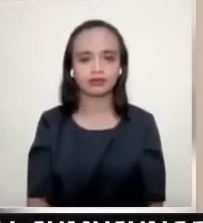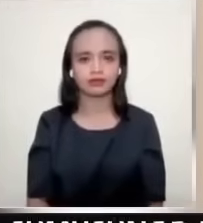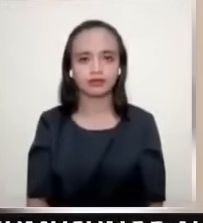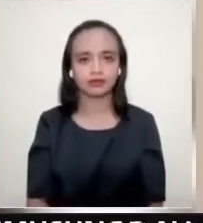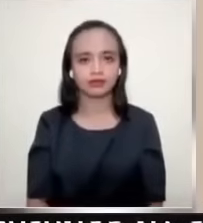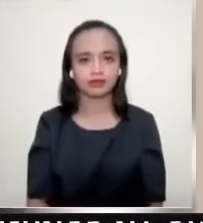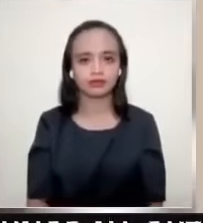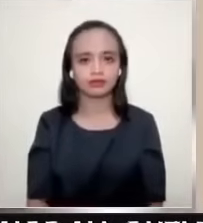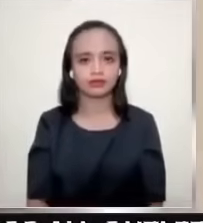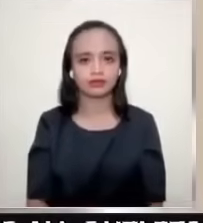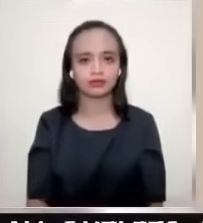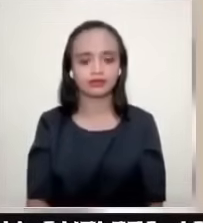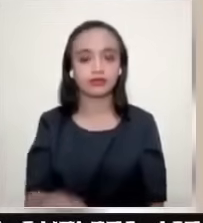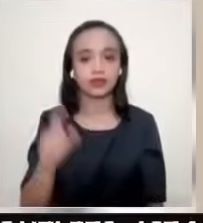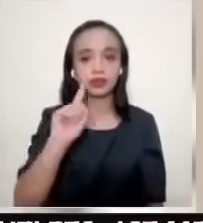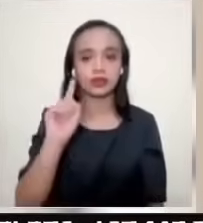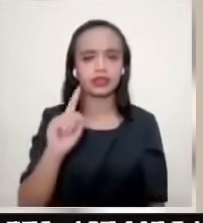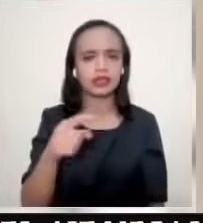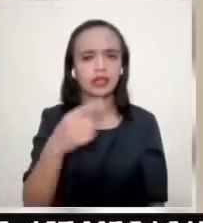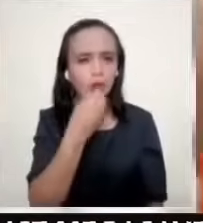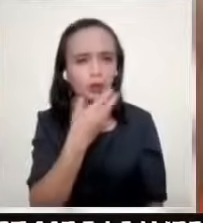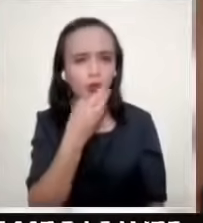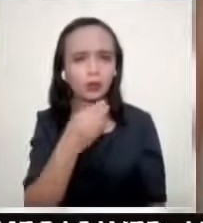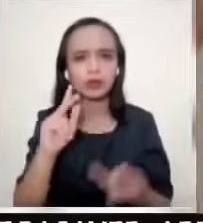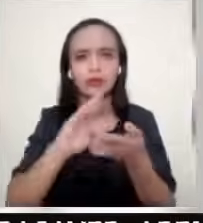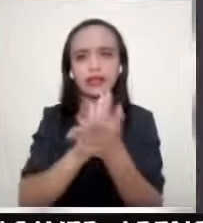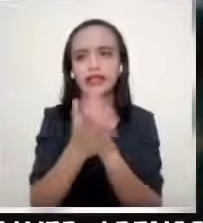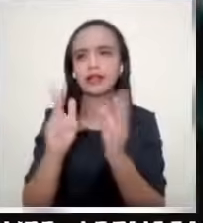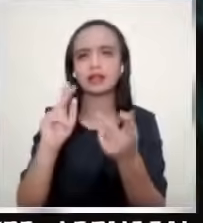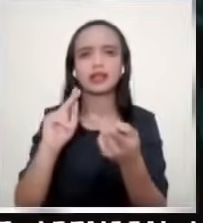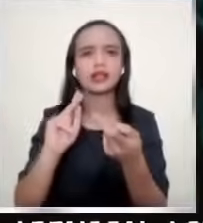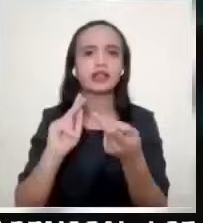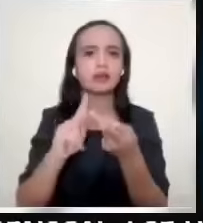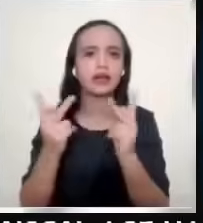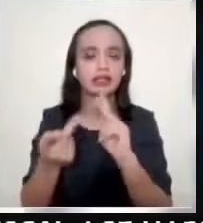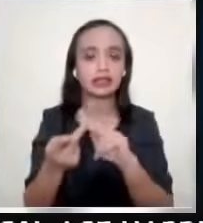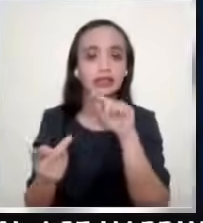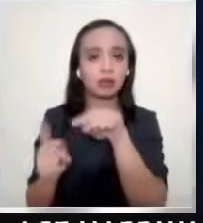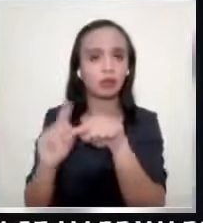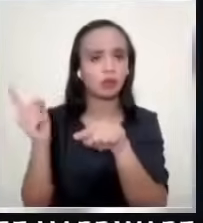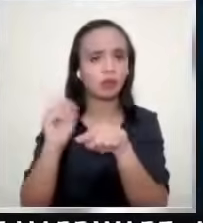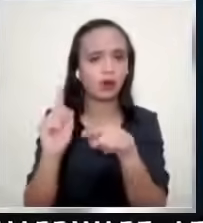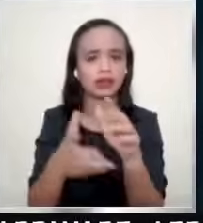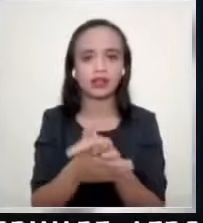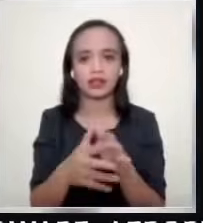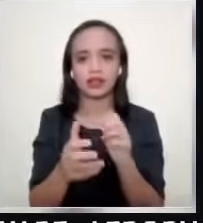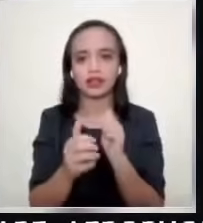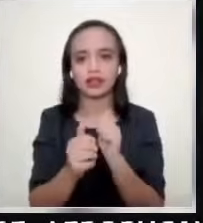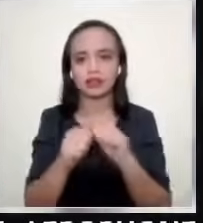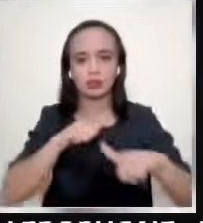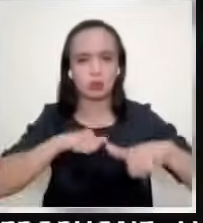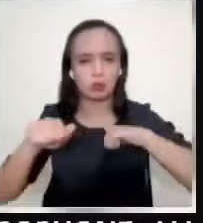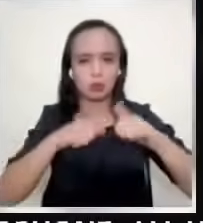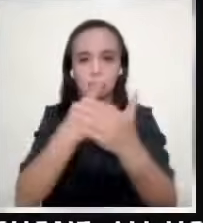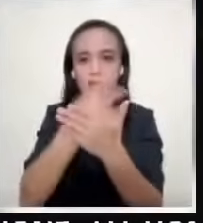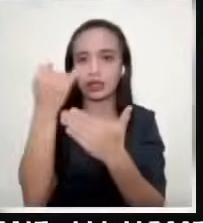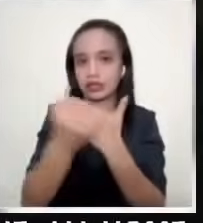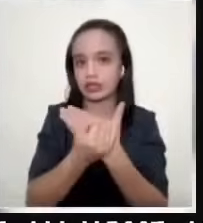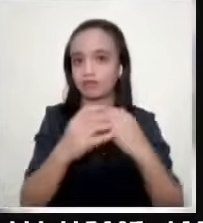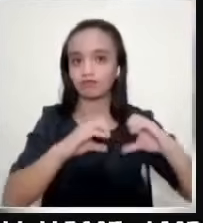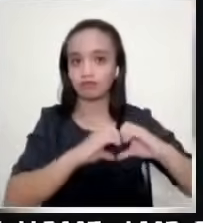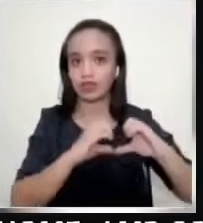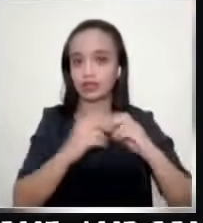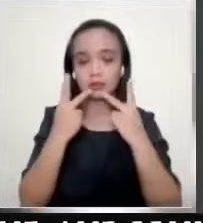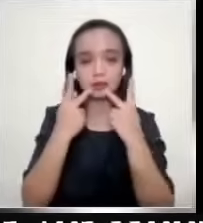Ang mystery leading lady na ito ni Ruru Madrid sa isa sa pinakamalaking action project ng GMA Public Affairs na